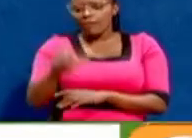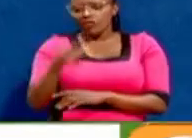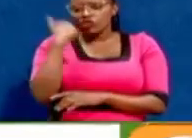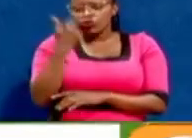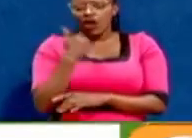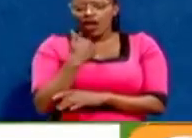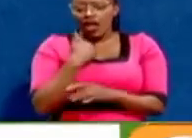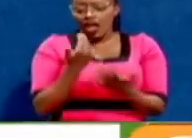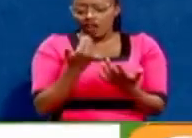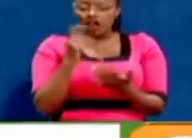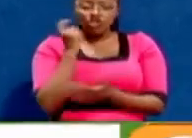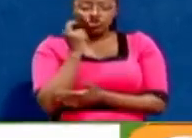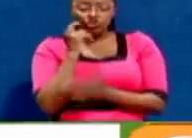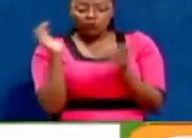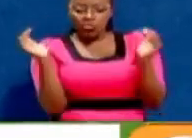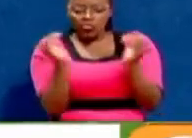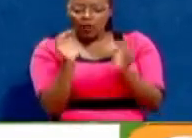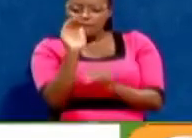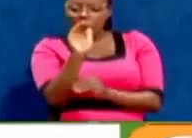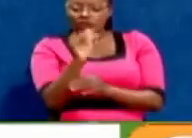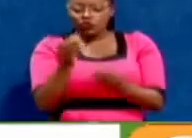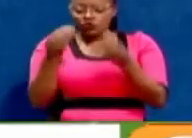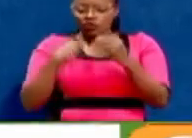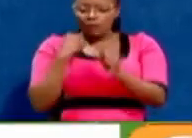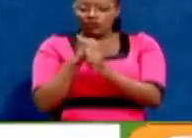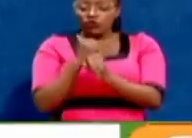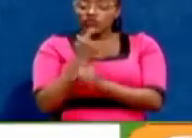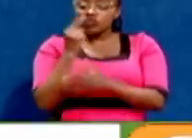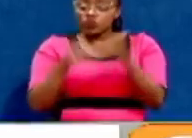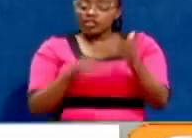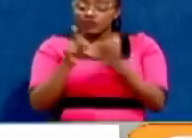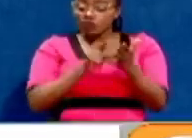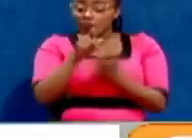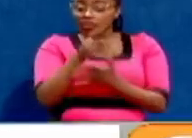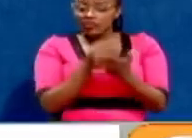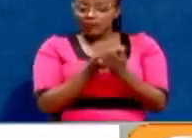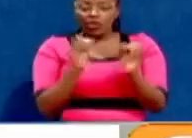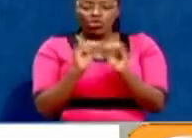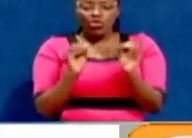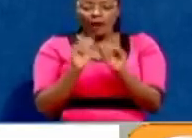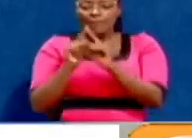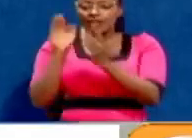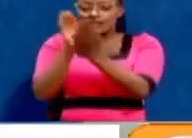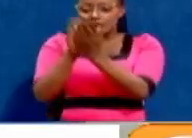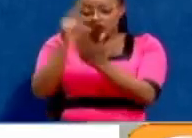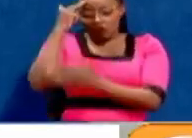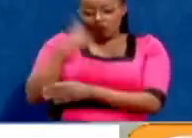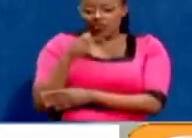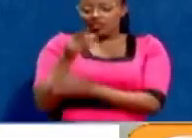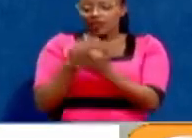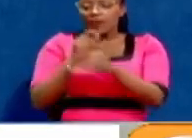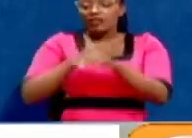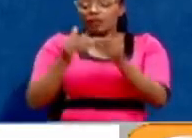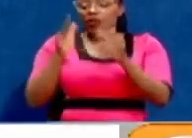ako na grocery, nikamwomba kazi. Nikamwambia asinilipe hiyo pesa, aniwekee ili